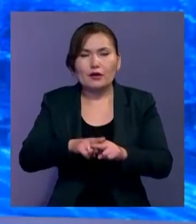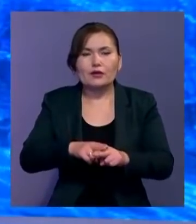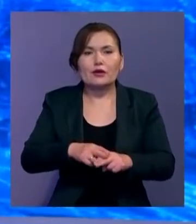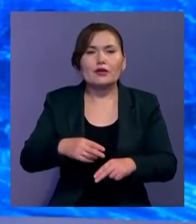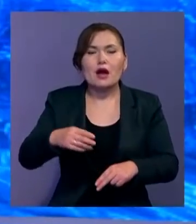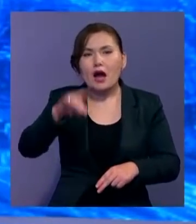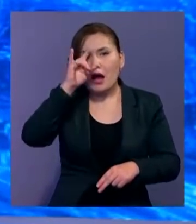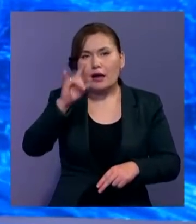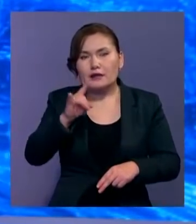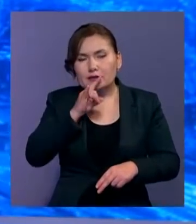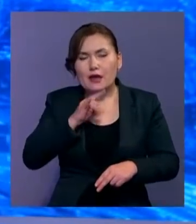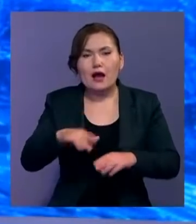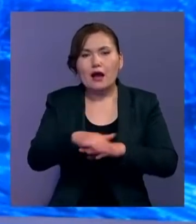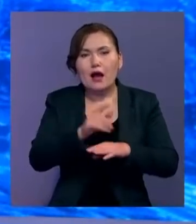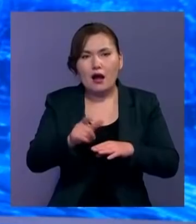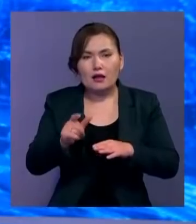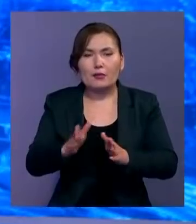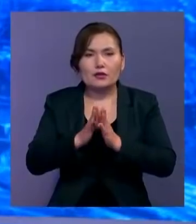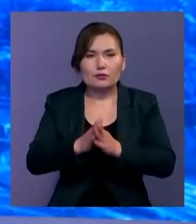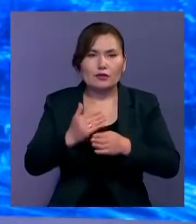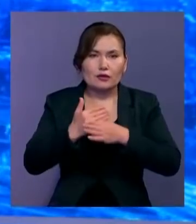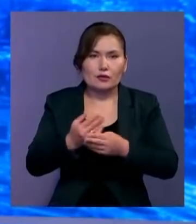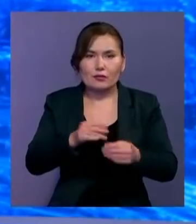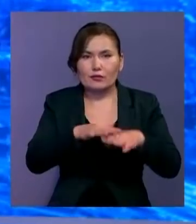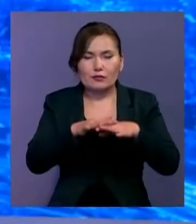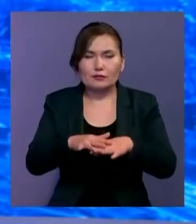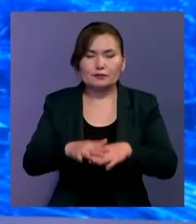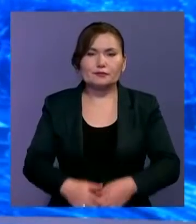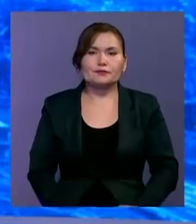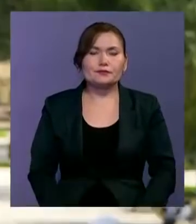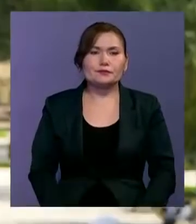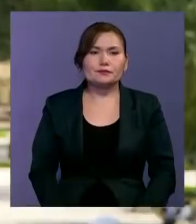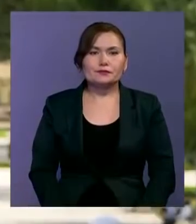жұртынан көмек сұрап отыр. Тақырыпты Ташкенттегі тілшіміз Жасын Біркен жалғастырады.